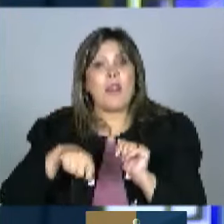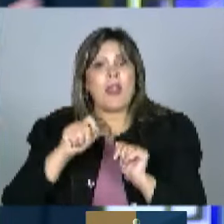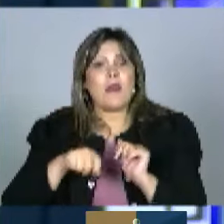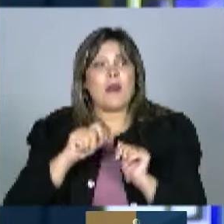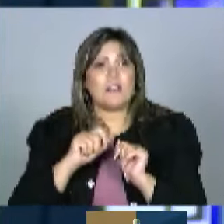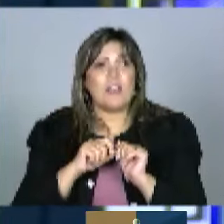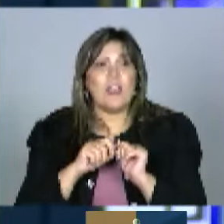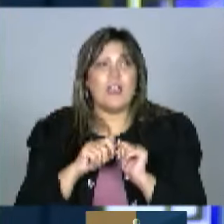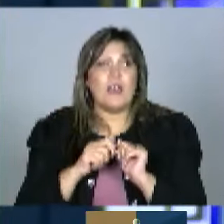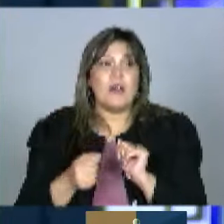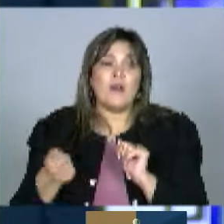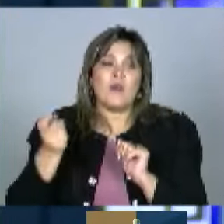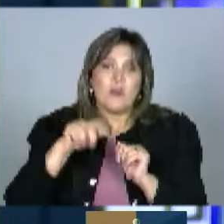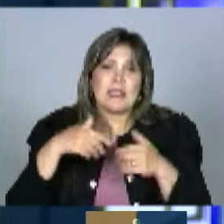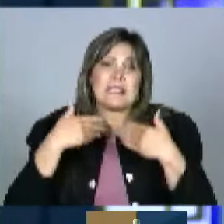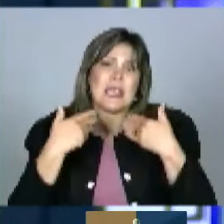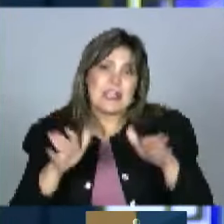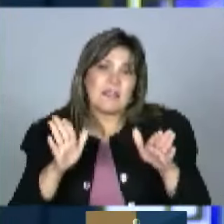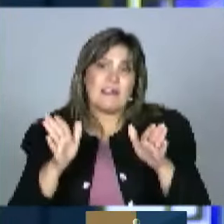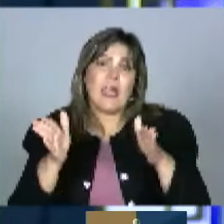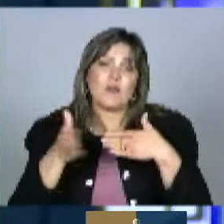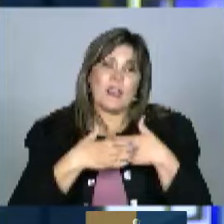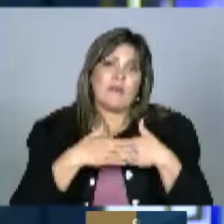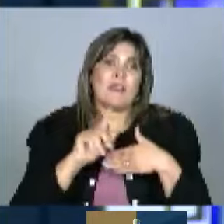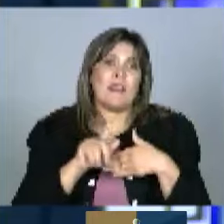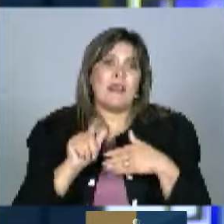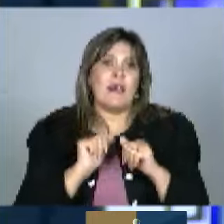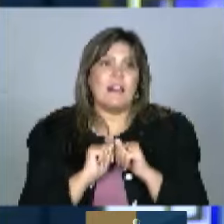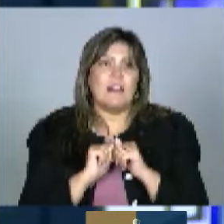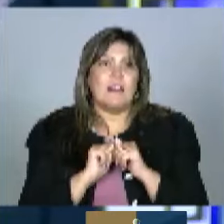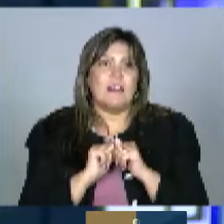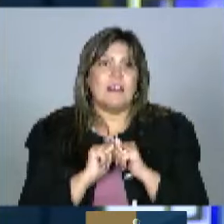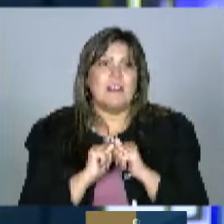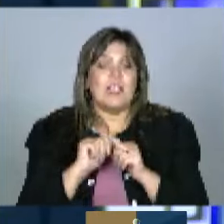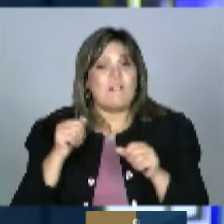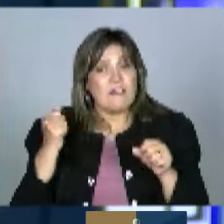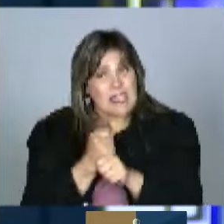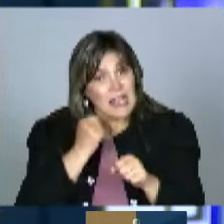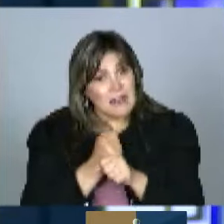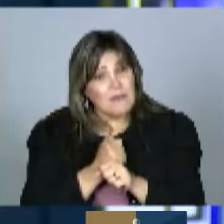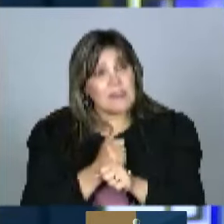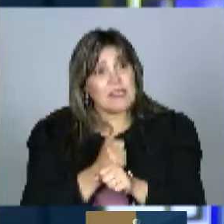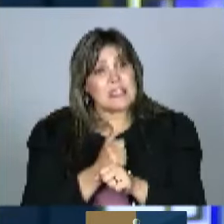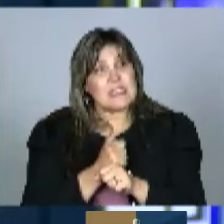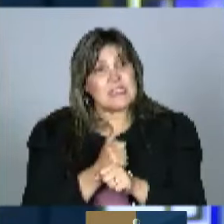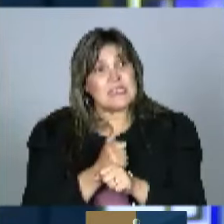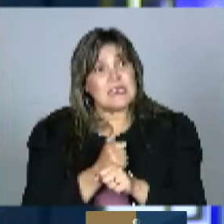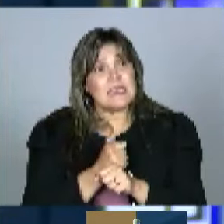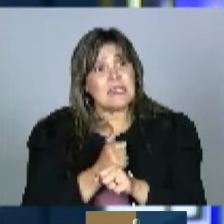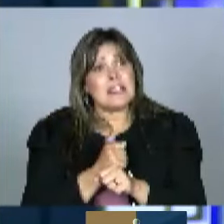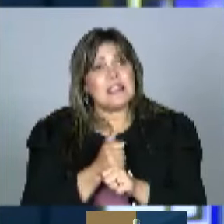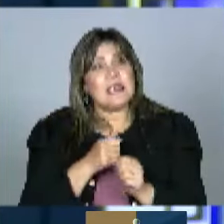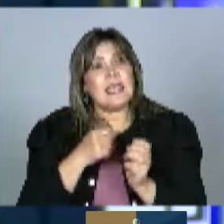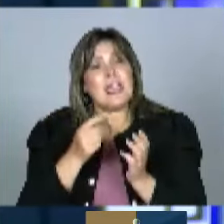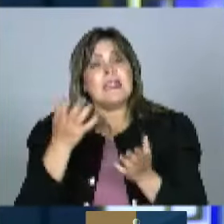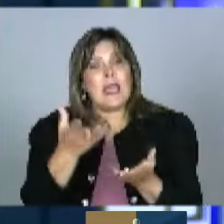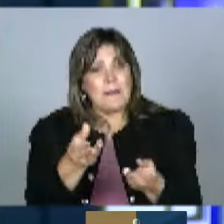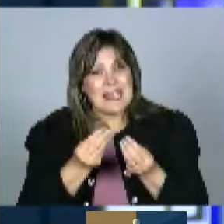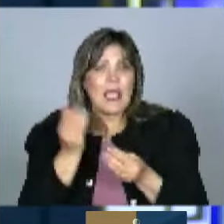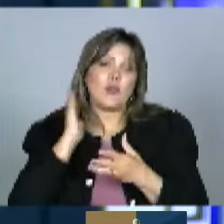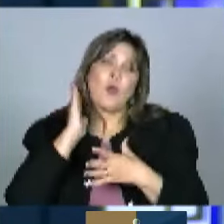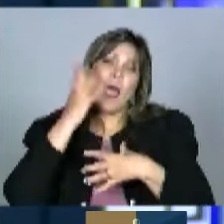ما تيجي ولسه هتفتح وتعمل العفش العفش اه ساعه التنفيذ من القضاء المدني انت بتستلم على سبيل